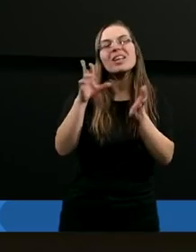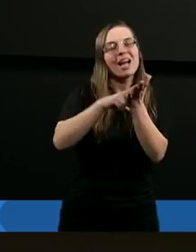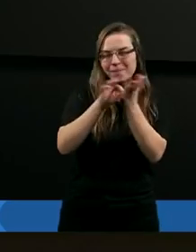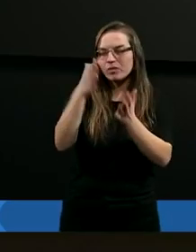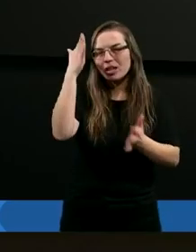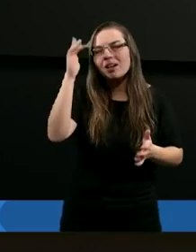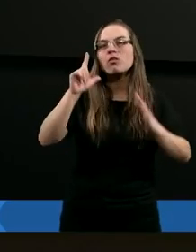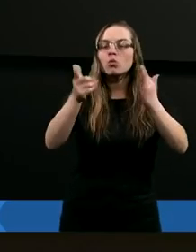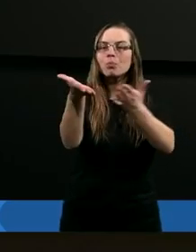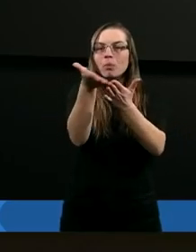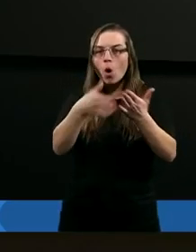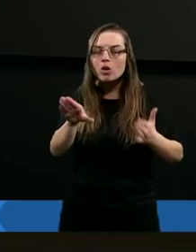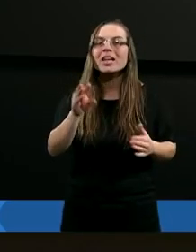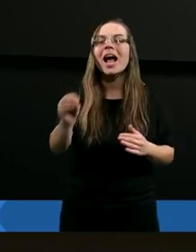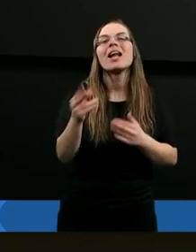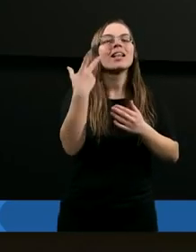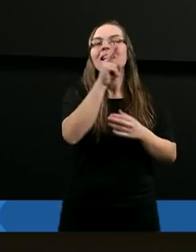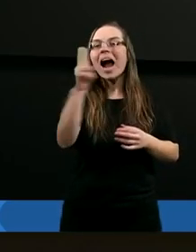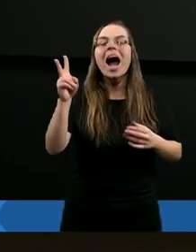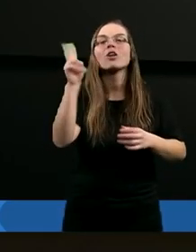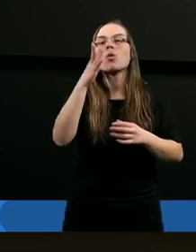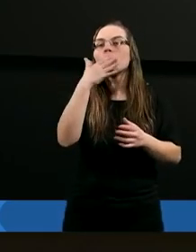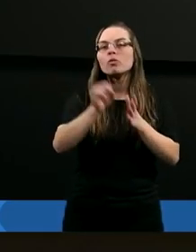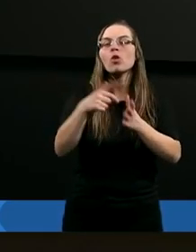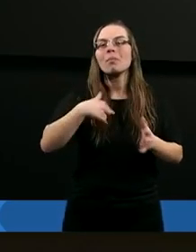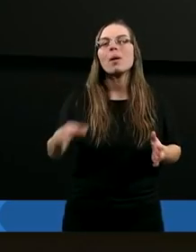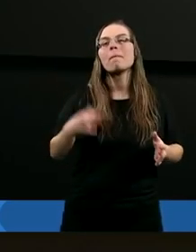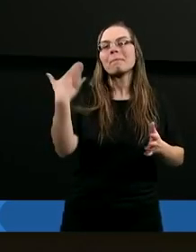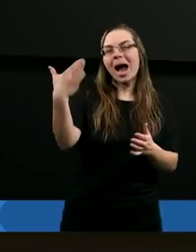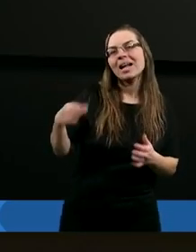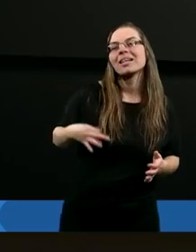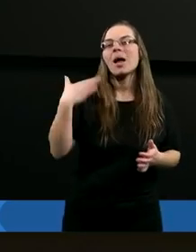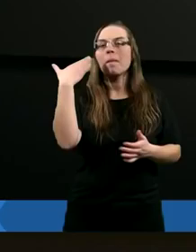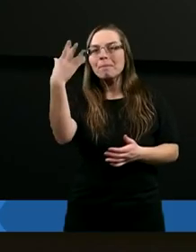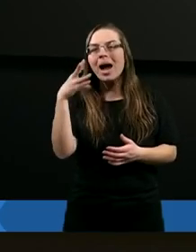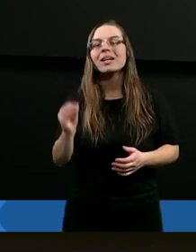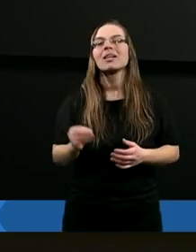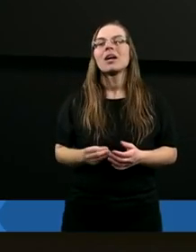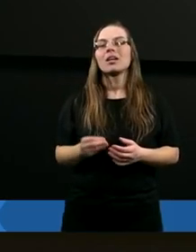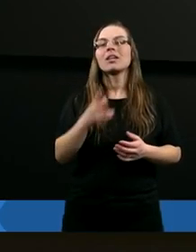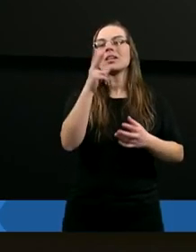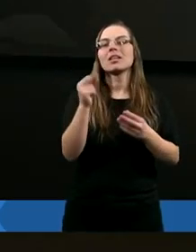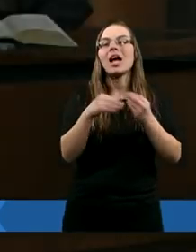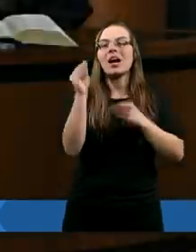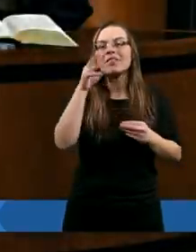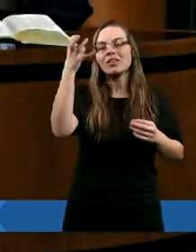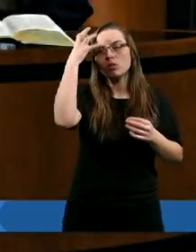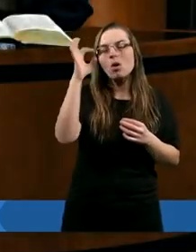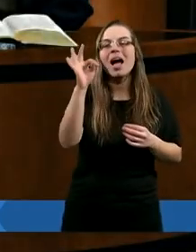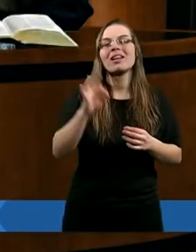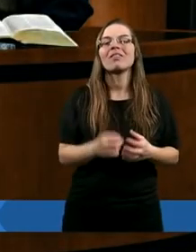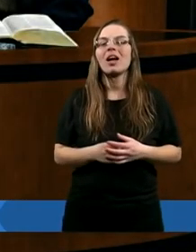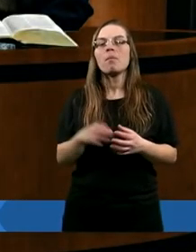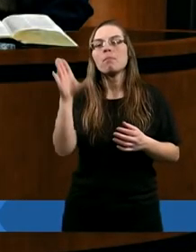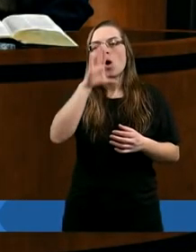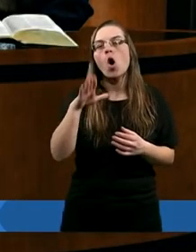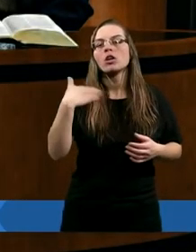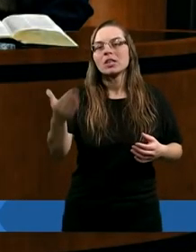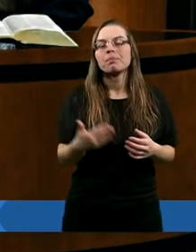znacie w siódmym rozdziale. Nie każdy, kto mówi do mnie Panie, Panie, znajdzie miejsce w Królestwie